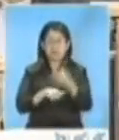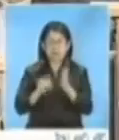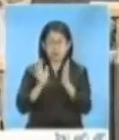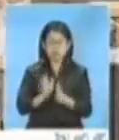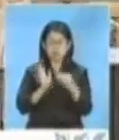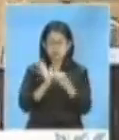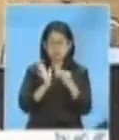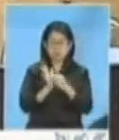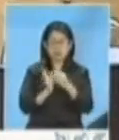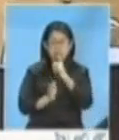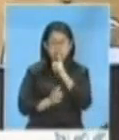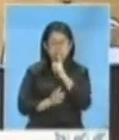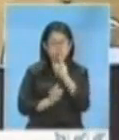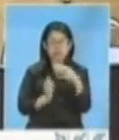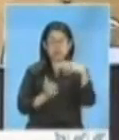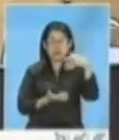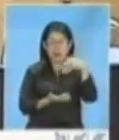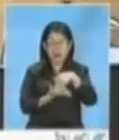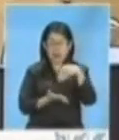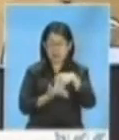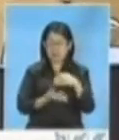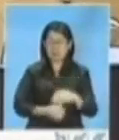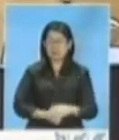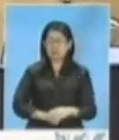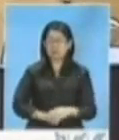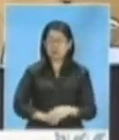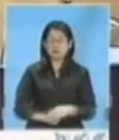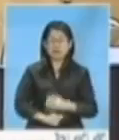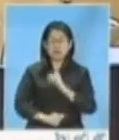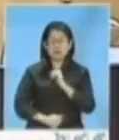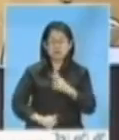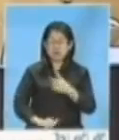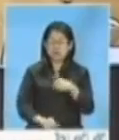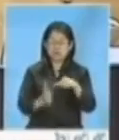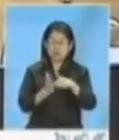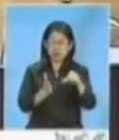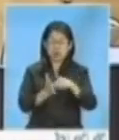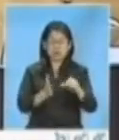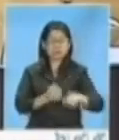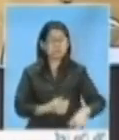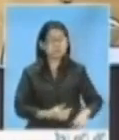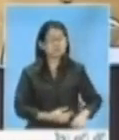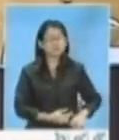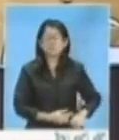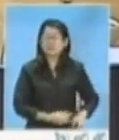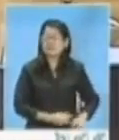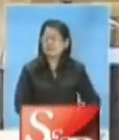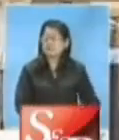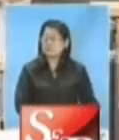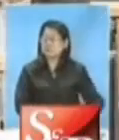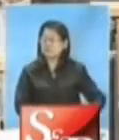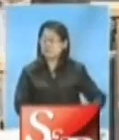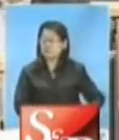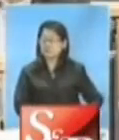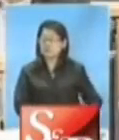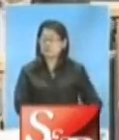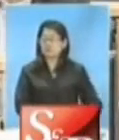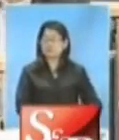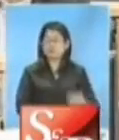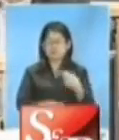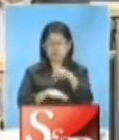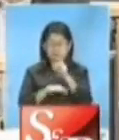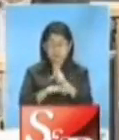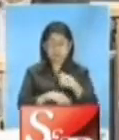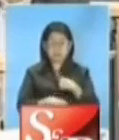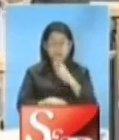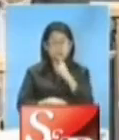ช้ภาษากลางครับครับกรุณาถอนคำเมื่อกี้นะครับครับ ท่านประธานผมไม่